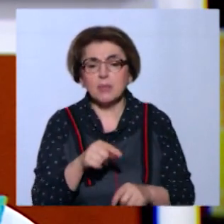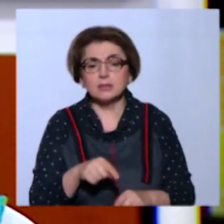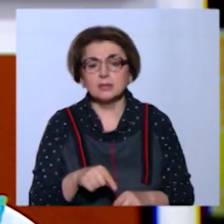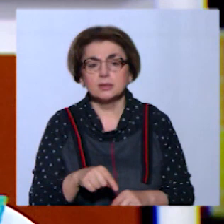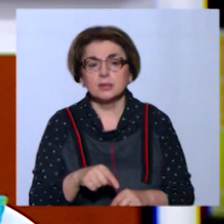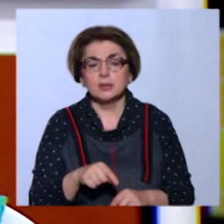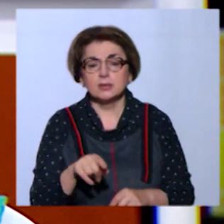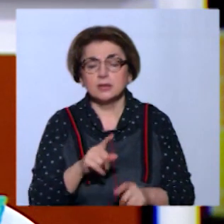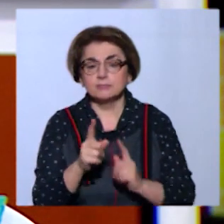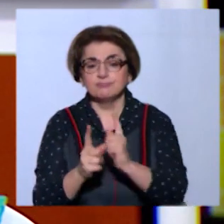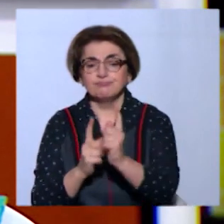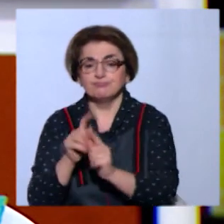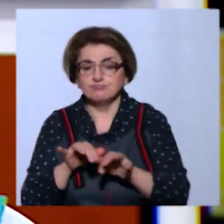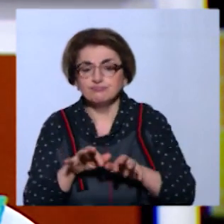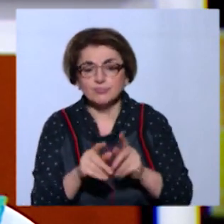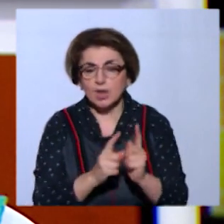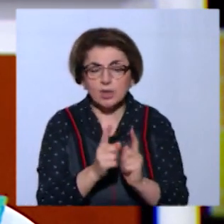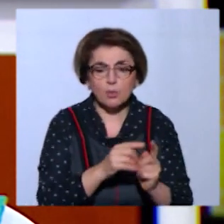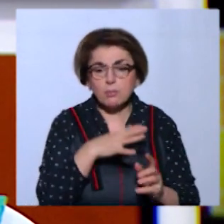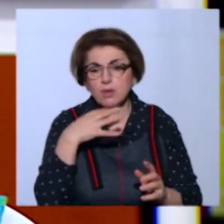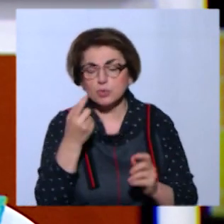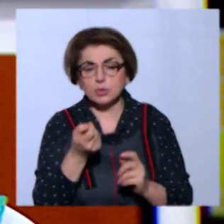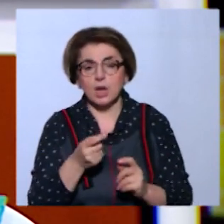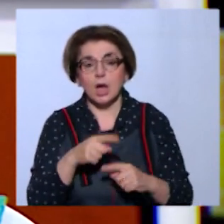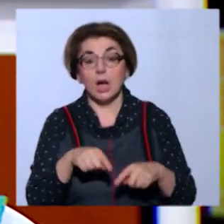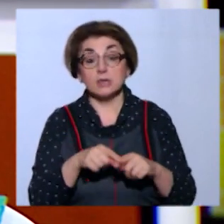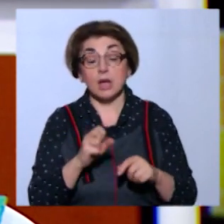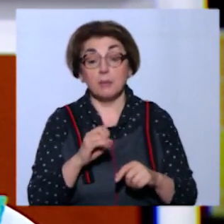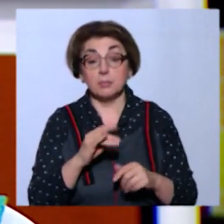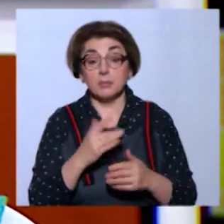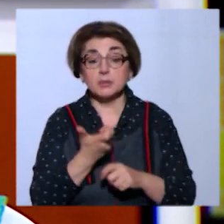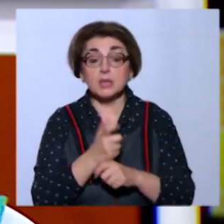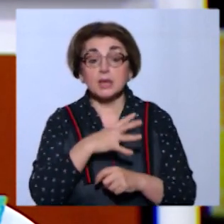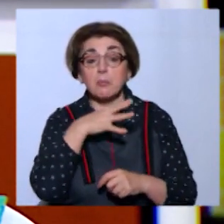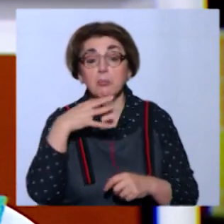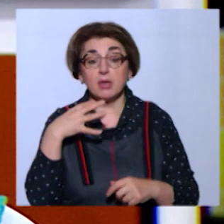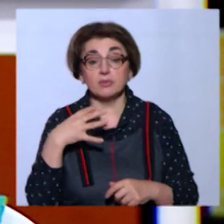რიცხოვნობას არეგულირებენ. გარდა ამისა, ამფიბიები არიან ძალიან ბევრი